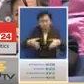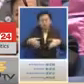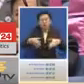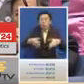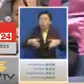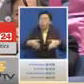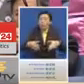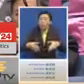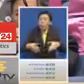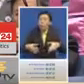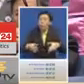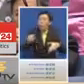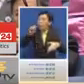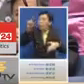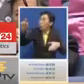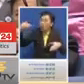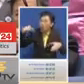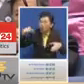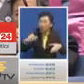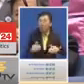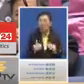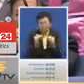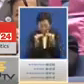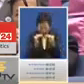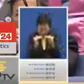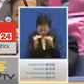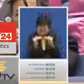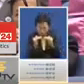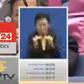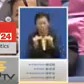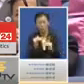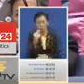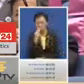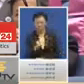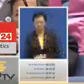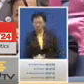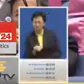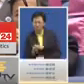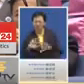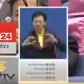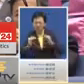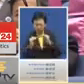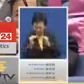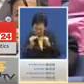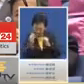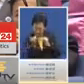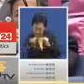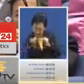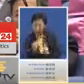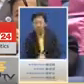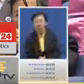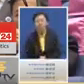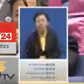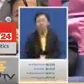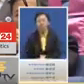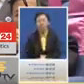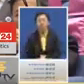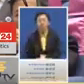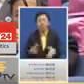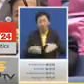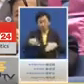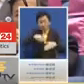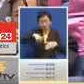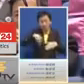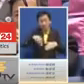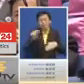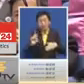นี่แล้วเสียงปิ่มน้ำขนาดนี้เขาดูออกแล้วสภาพในพรรคแกนน